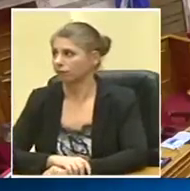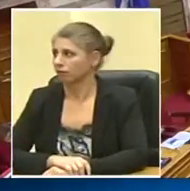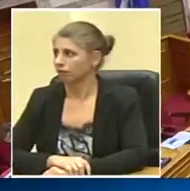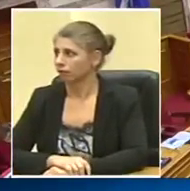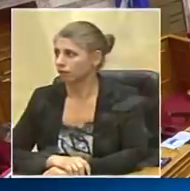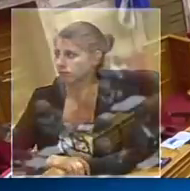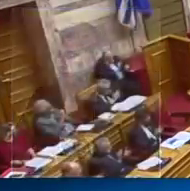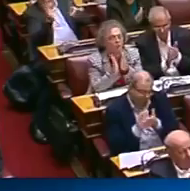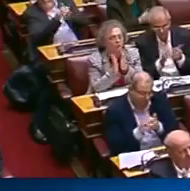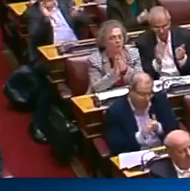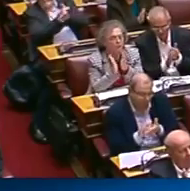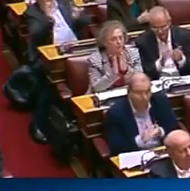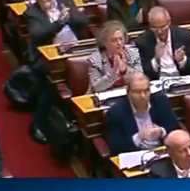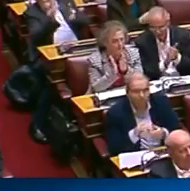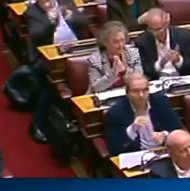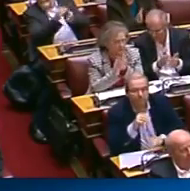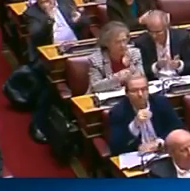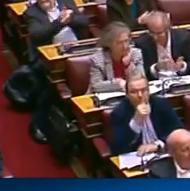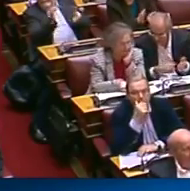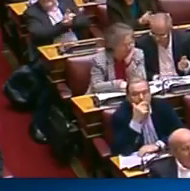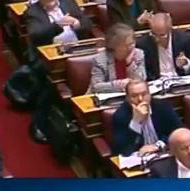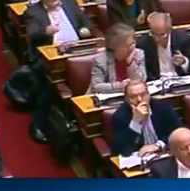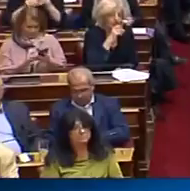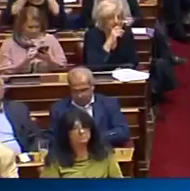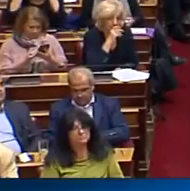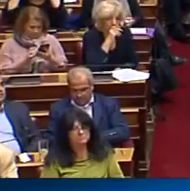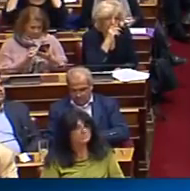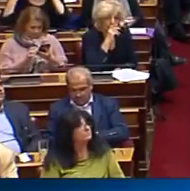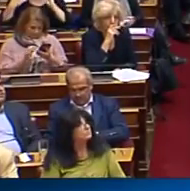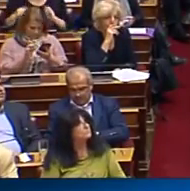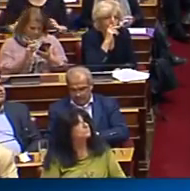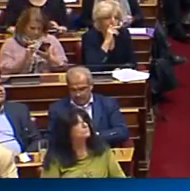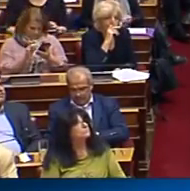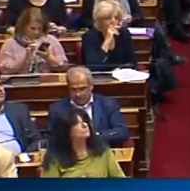Γίνεται γνωστό στο σώμα ότι απ' τα νοδυτικά θεωρία παρακολουθούν